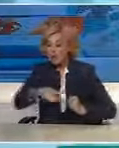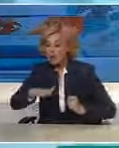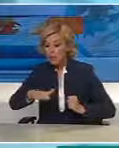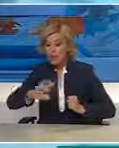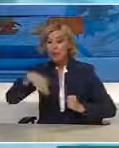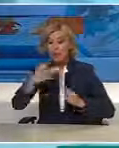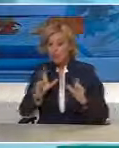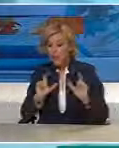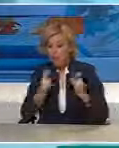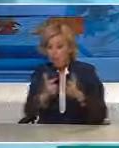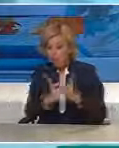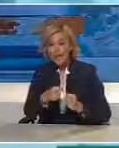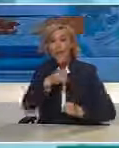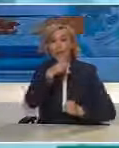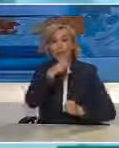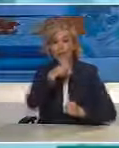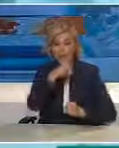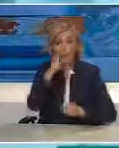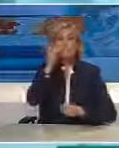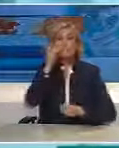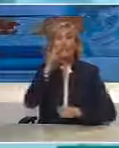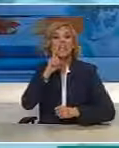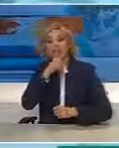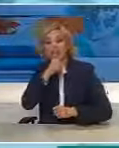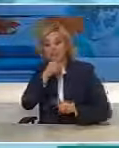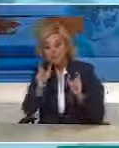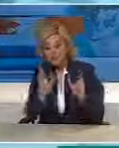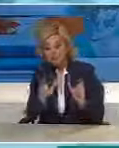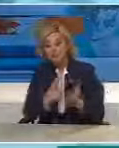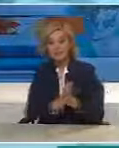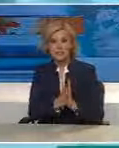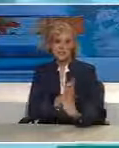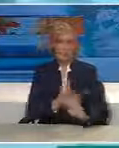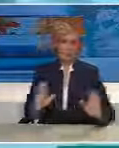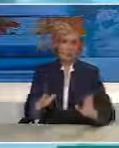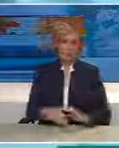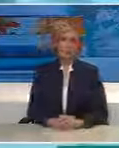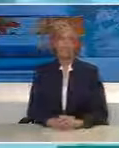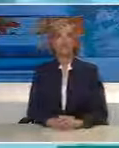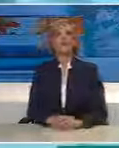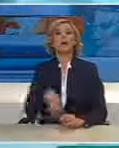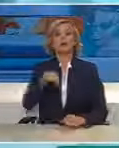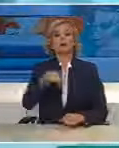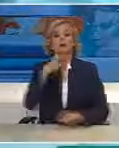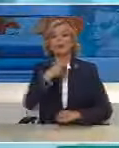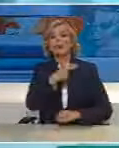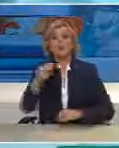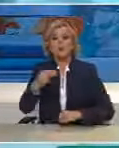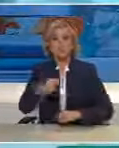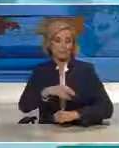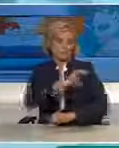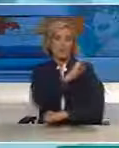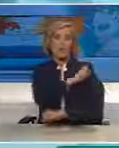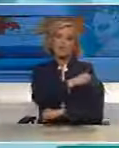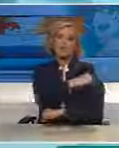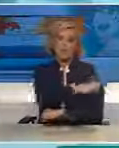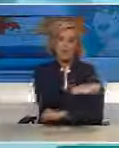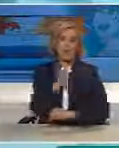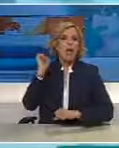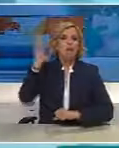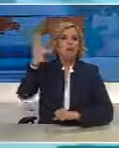των ευπαθών ομάδων και όλης της κοινωνίας. Σχετικά με μέτρα που αφορούν σε δομές υγείας, όπως παραδείγματι η λειτουργία τακτικών